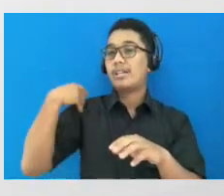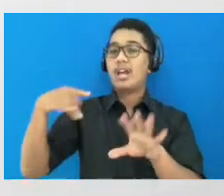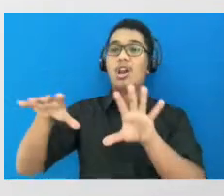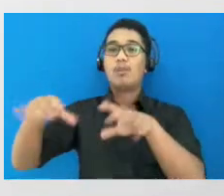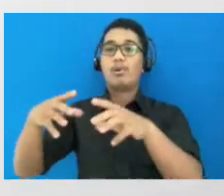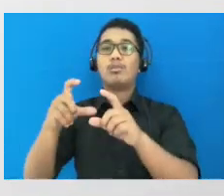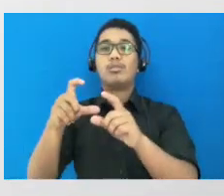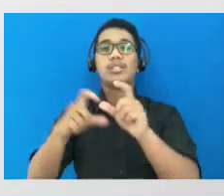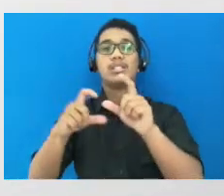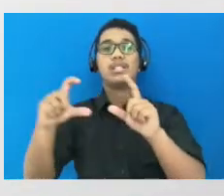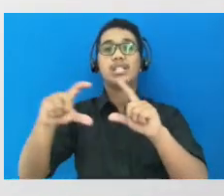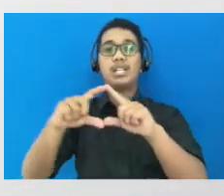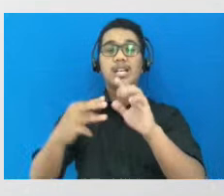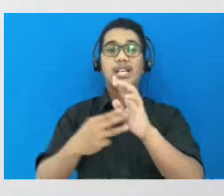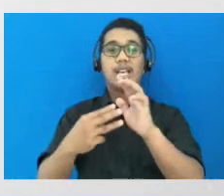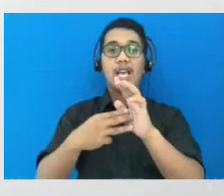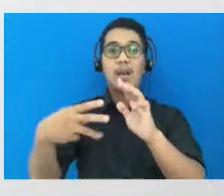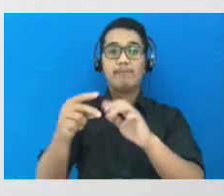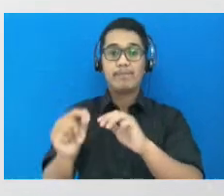10 tahun terakhir ini kami